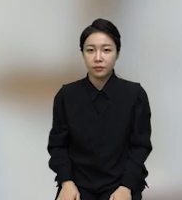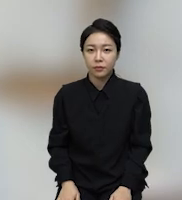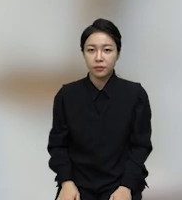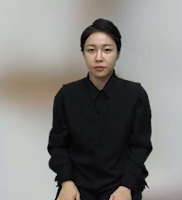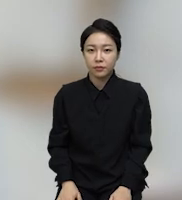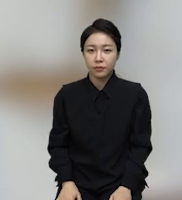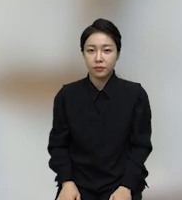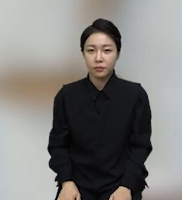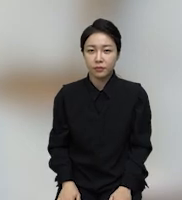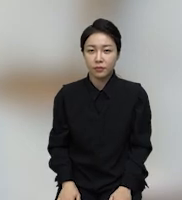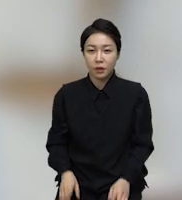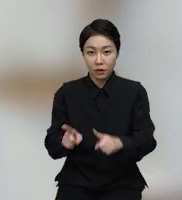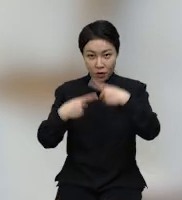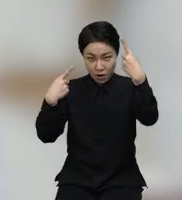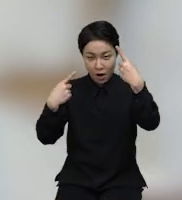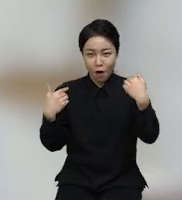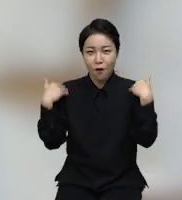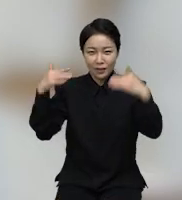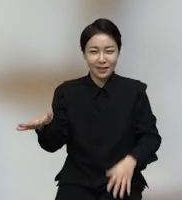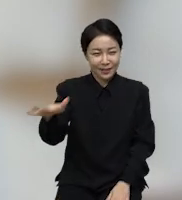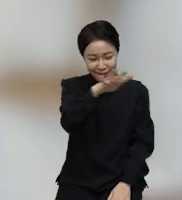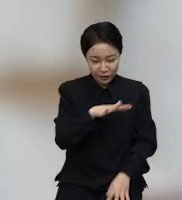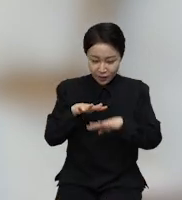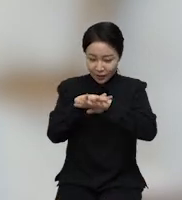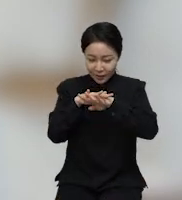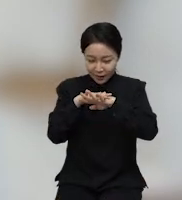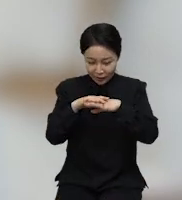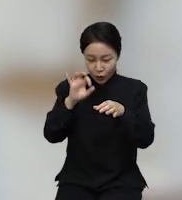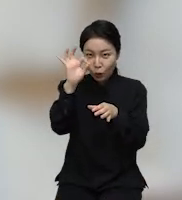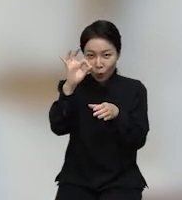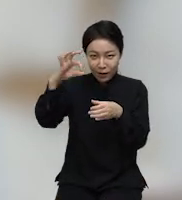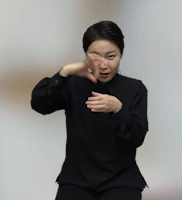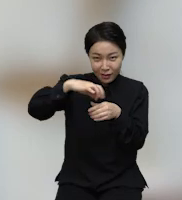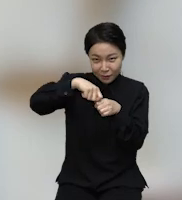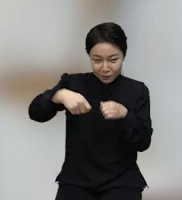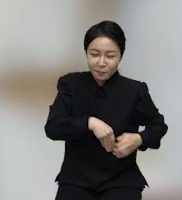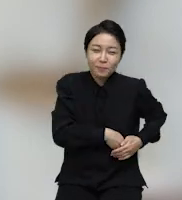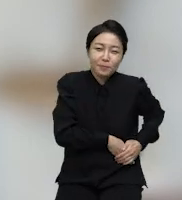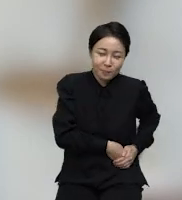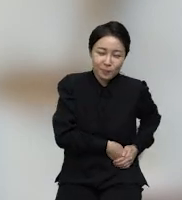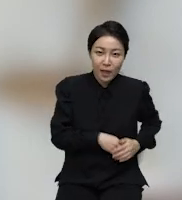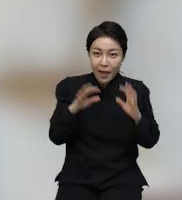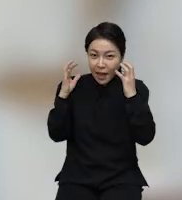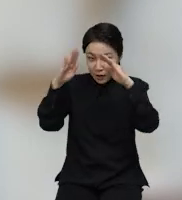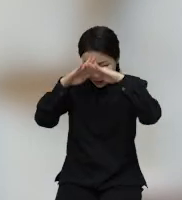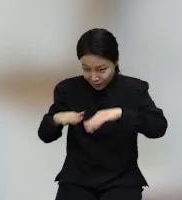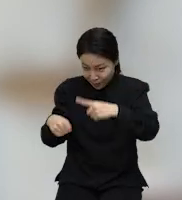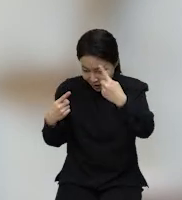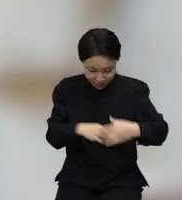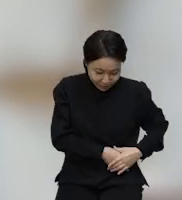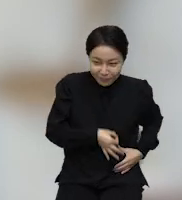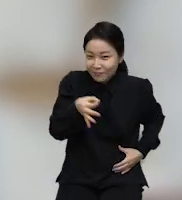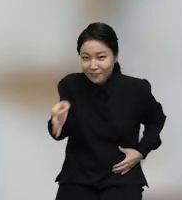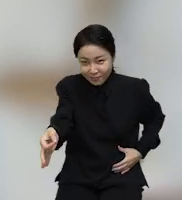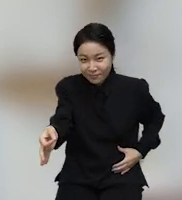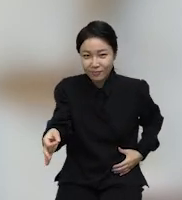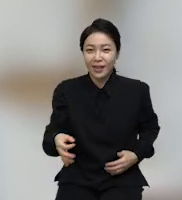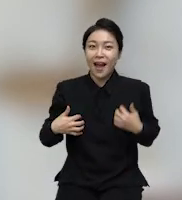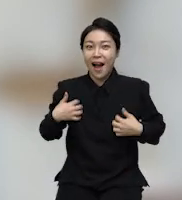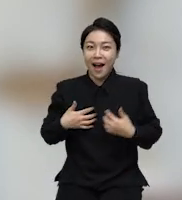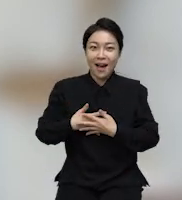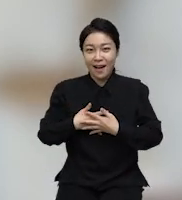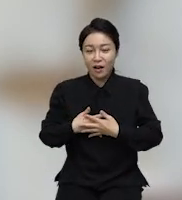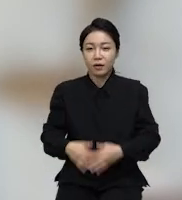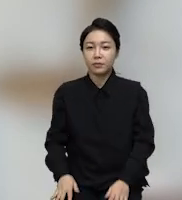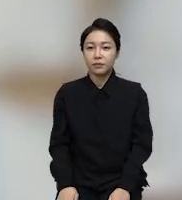돋구었습니다. 설날에 어른들은 작은 망태기에 넣어둔 쌈짓돈을 챙겼고 아이들은 세뱃돈을 넣을